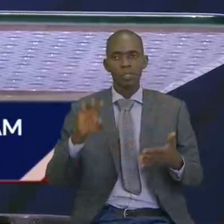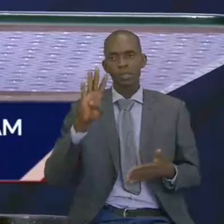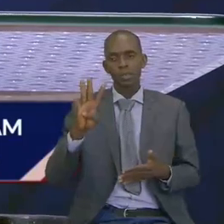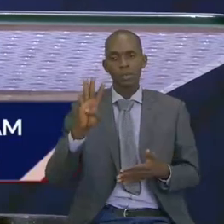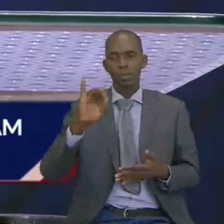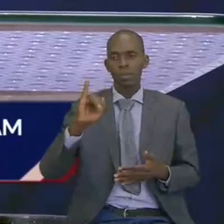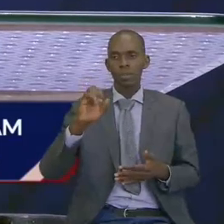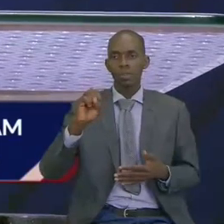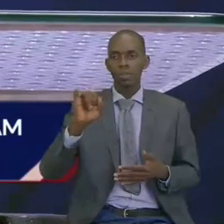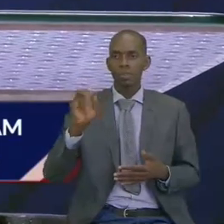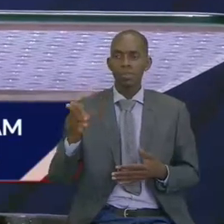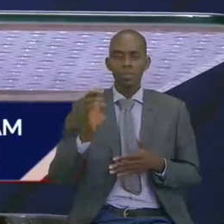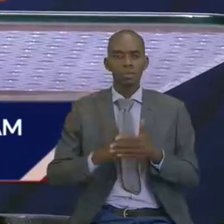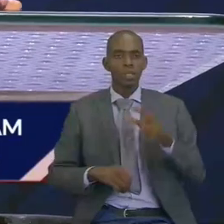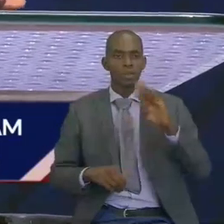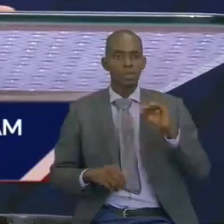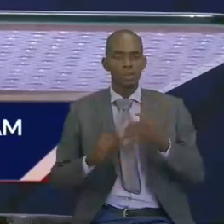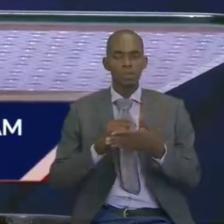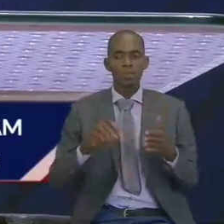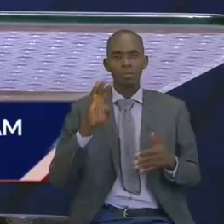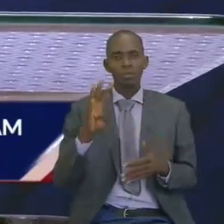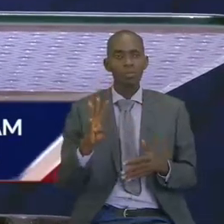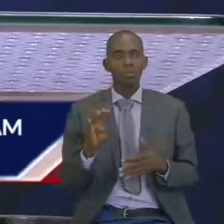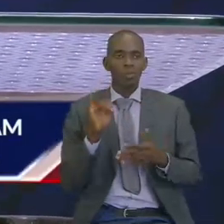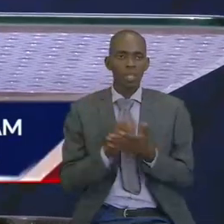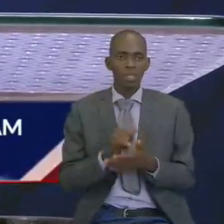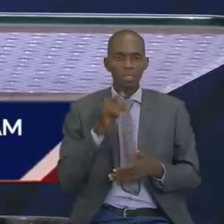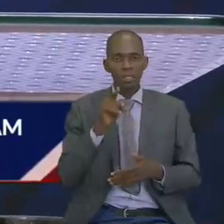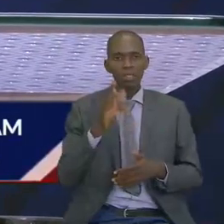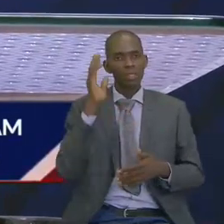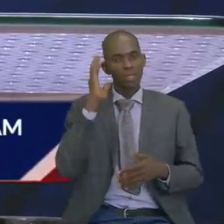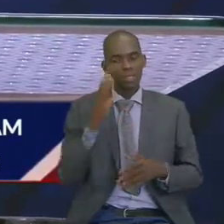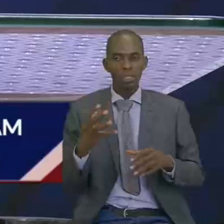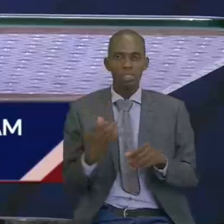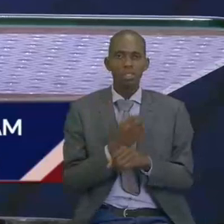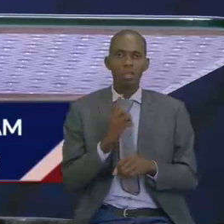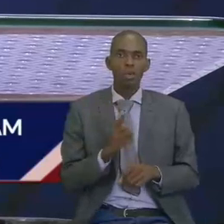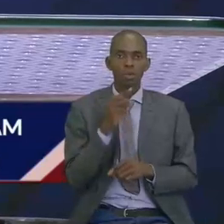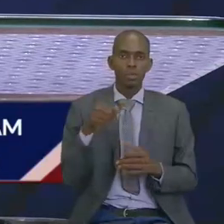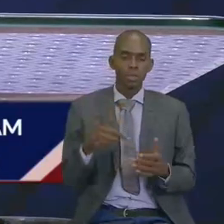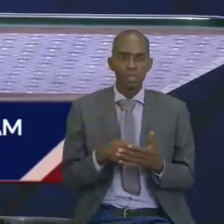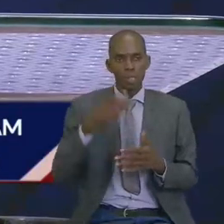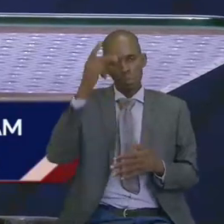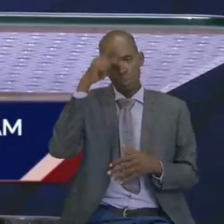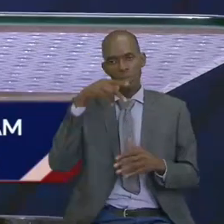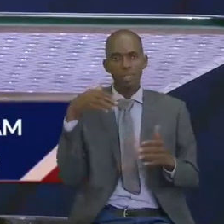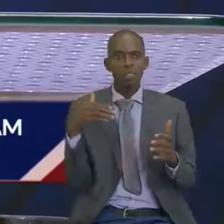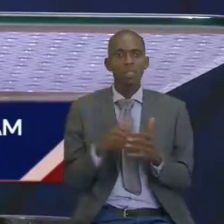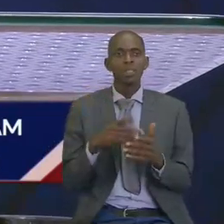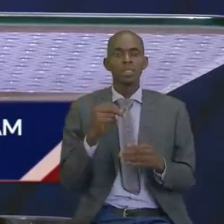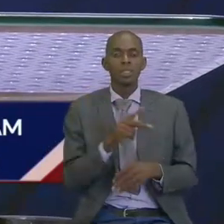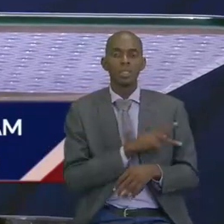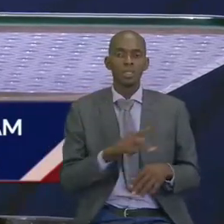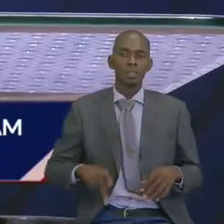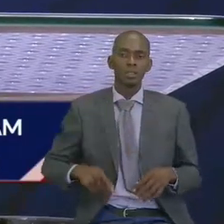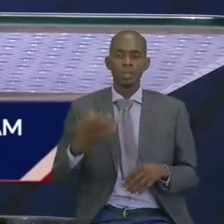40. Ésaïe 14, du moins ce verset 4. Ésaïe 14, verset